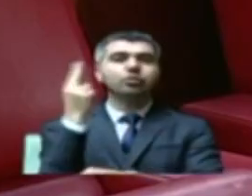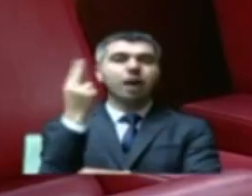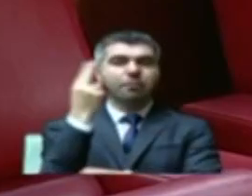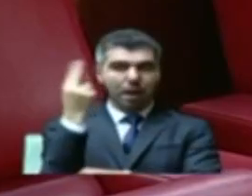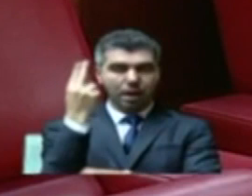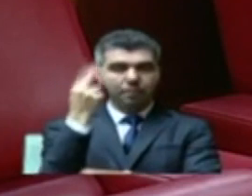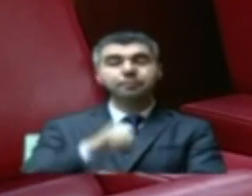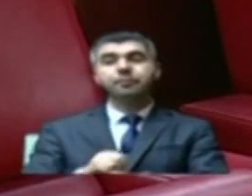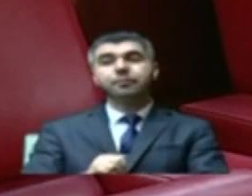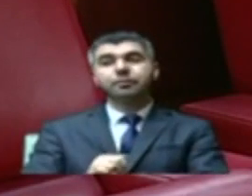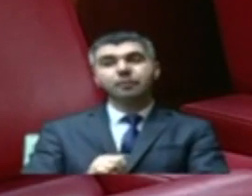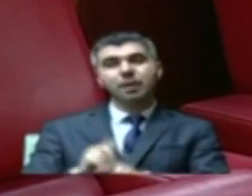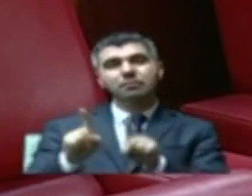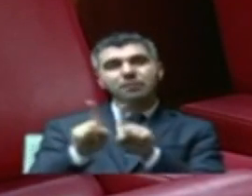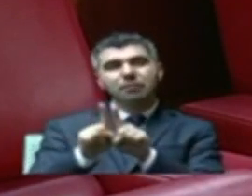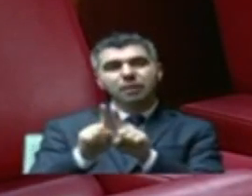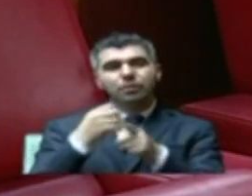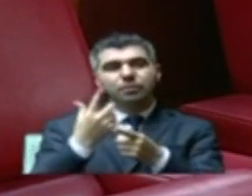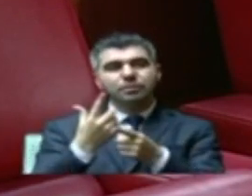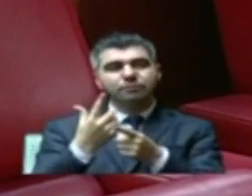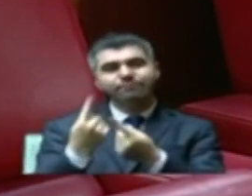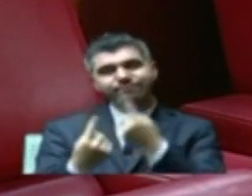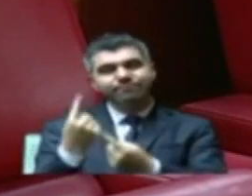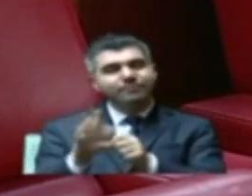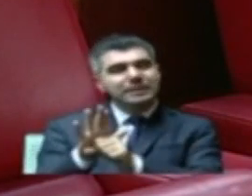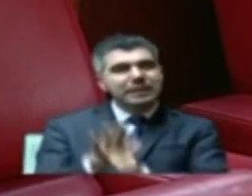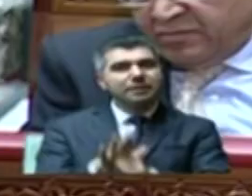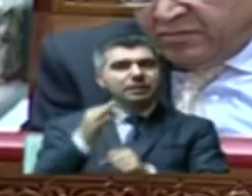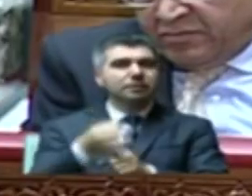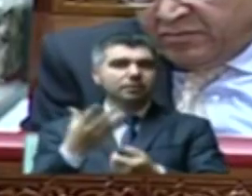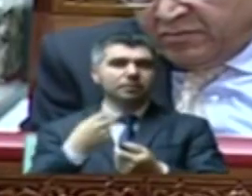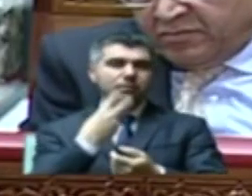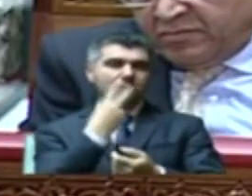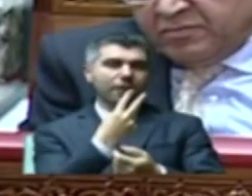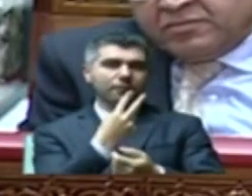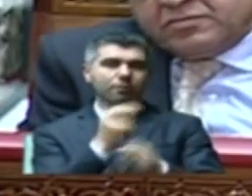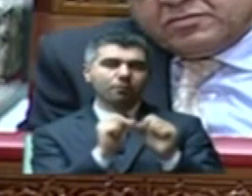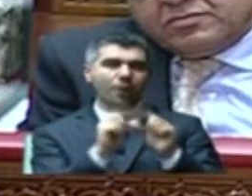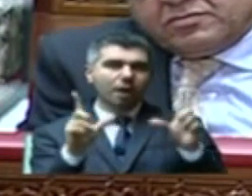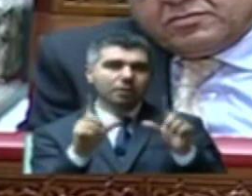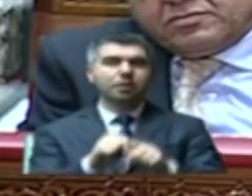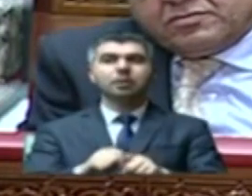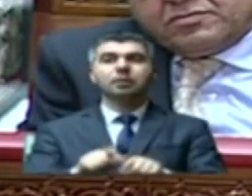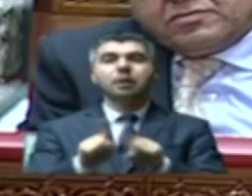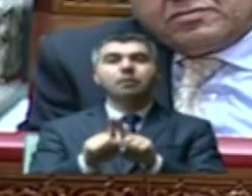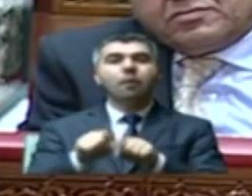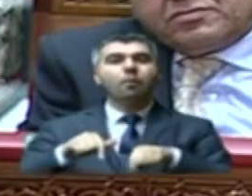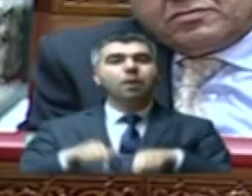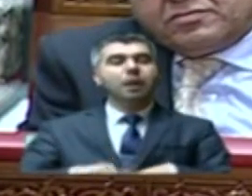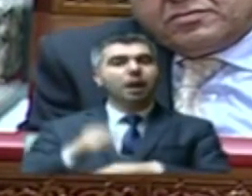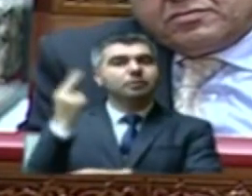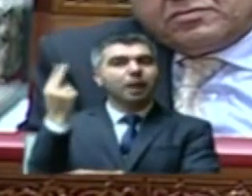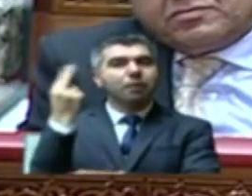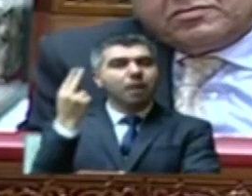هذه يعني بحال تيبان حيف، اكيد انه كاين حيف. ثم الوزاره لقات في هذه